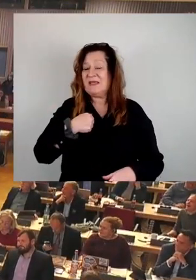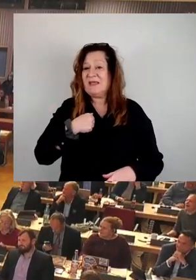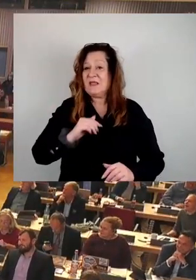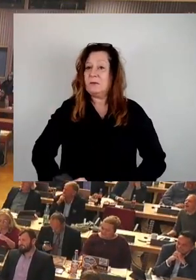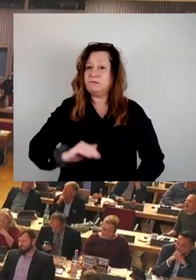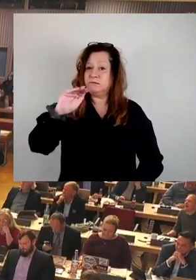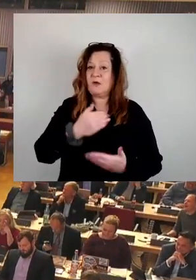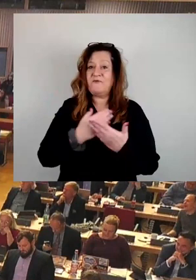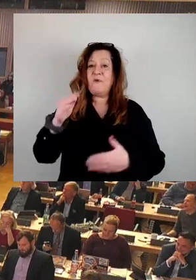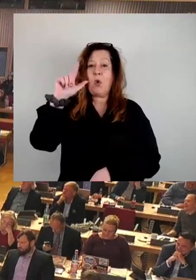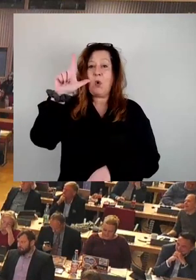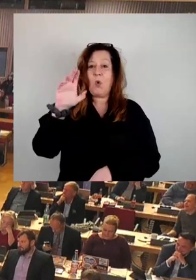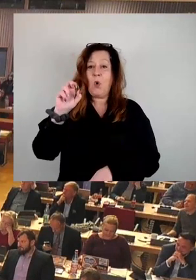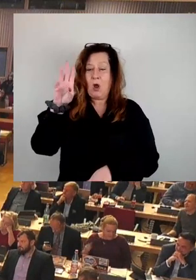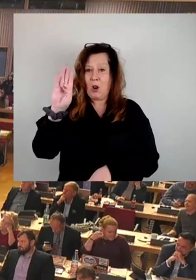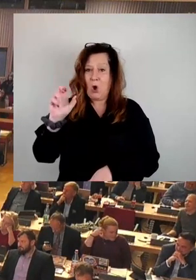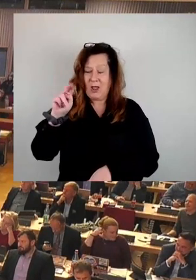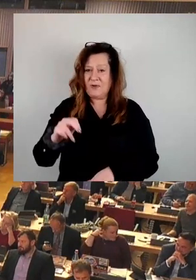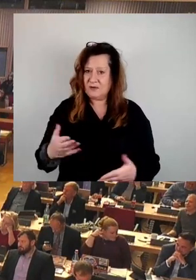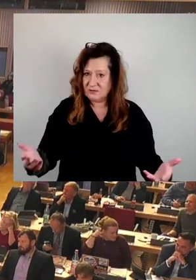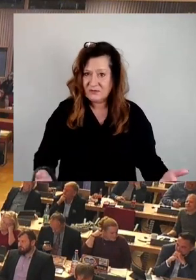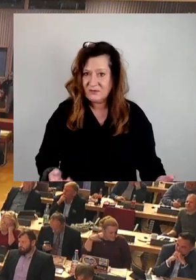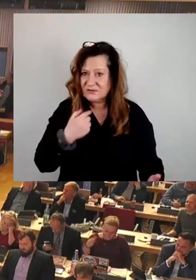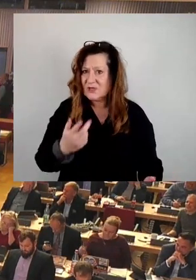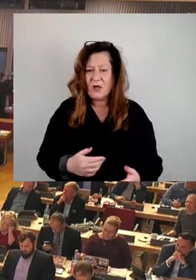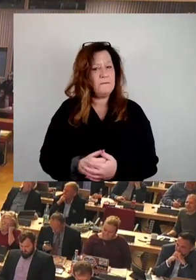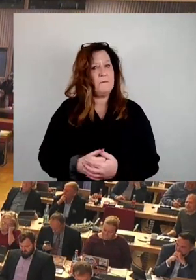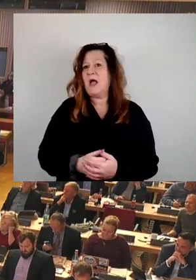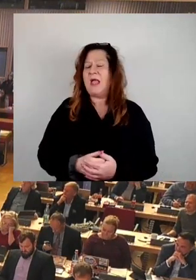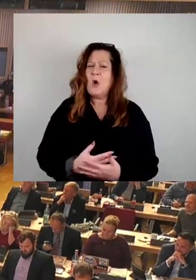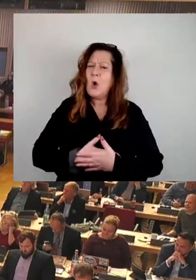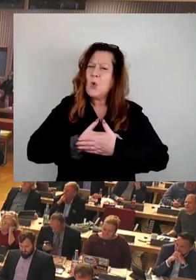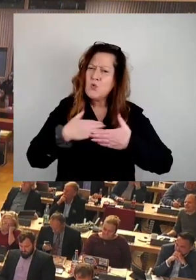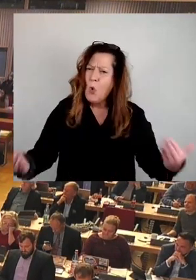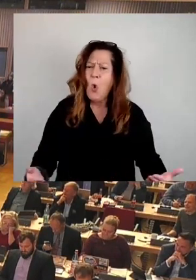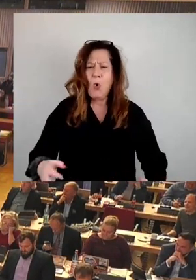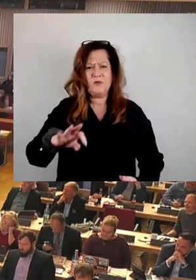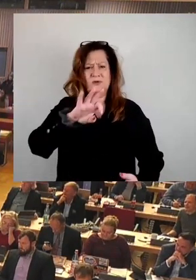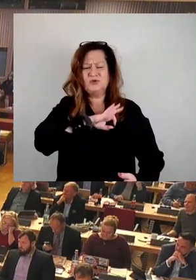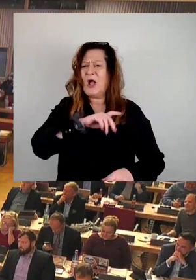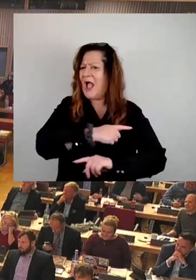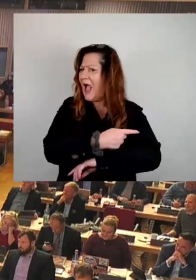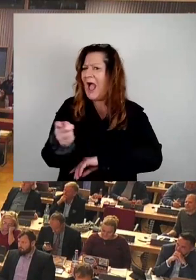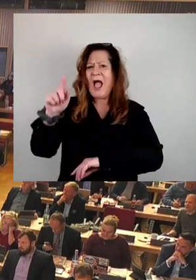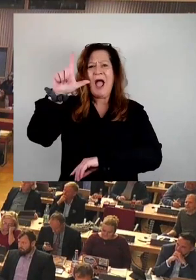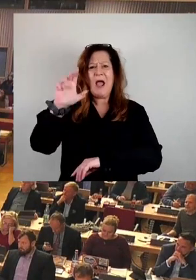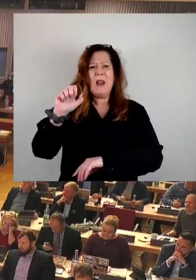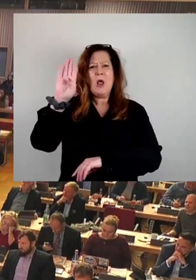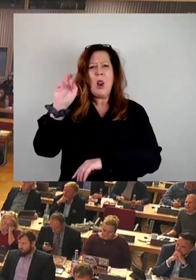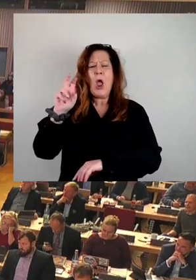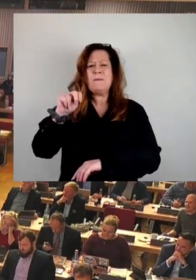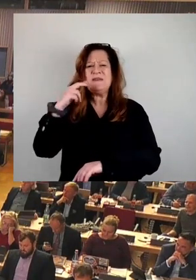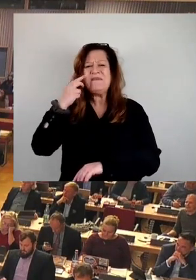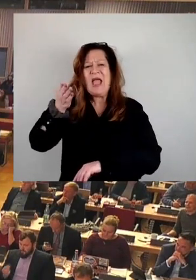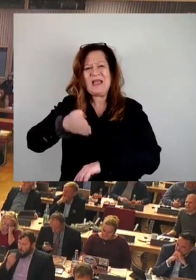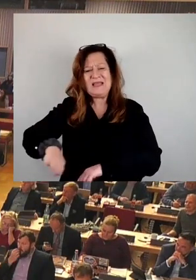Und ich sage eins, das ist doch eine ganz gewaltige Chance. Und jeder Leubener und alle, die den Kiessee kennen, werden sich freuen, dass nun endlich